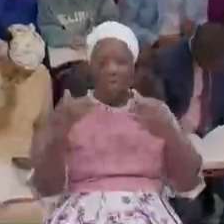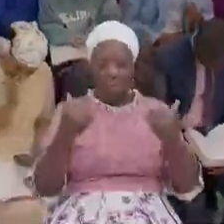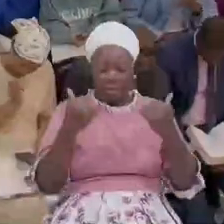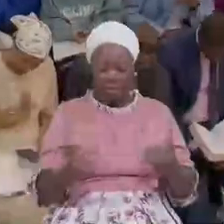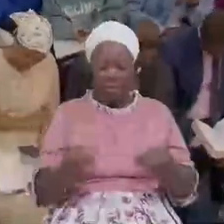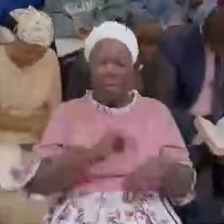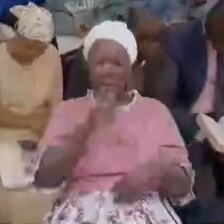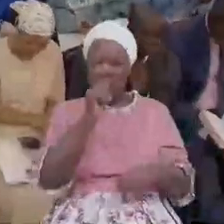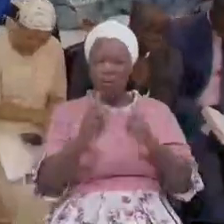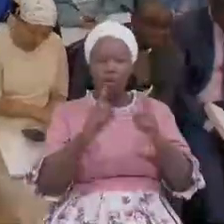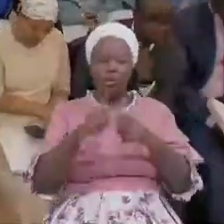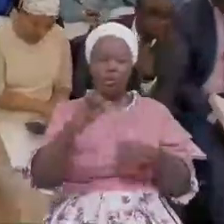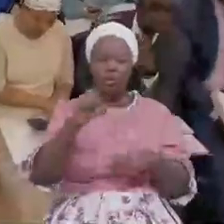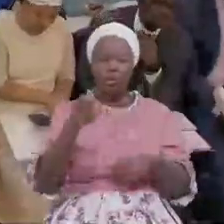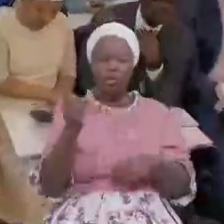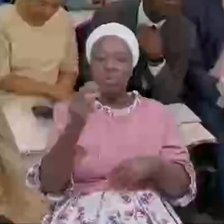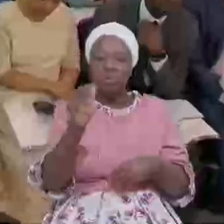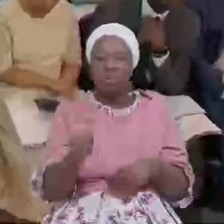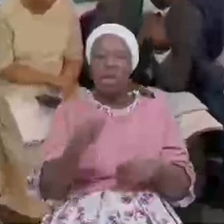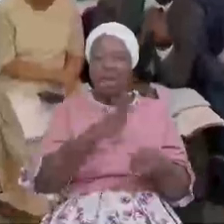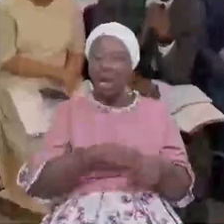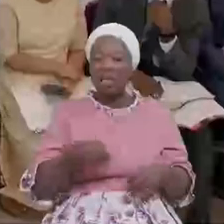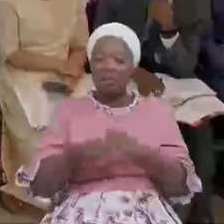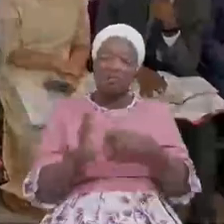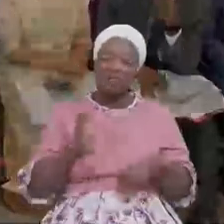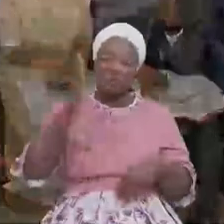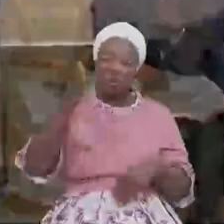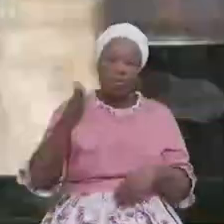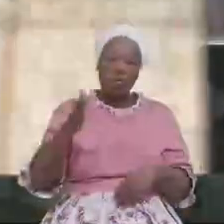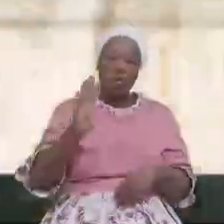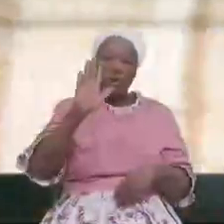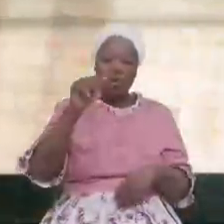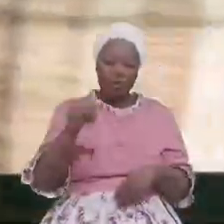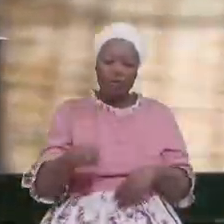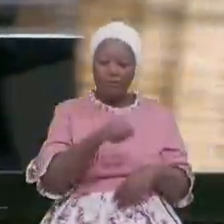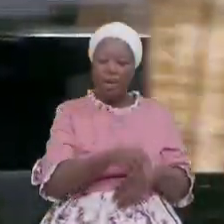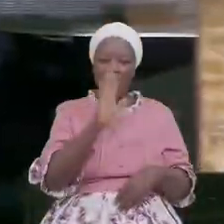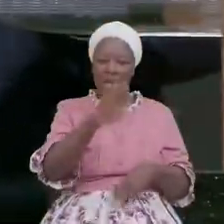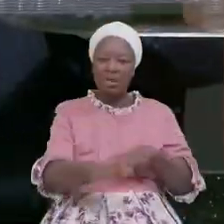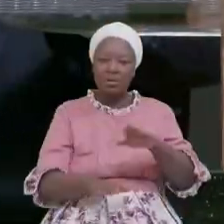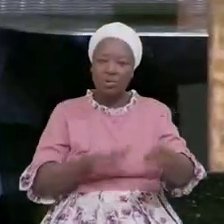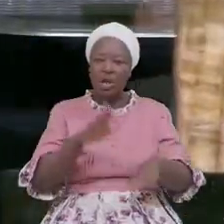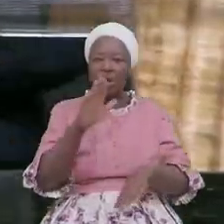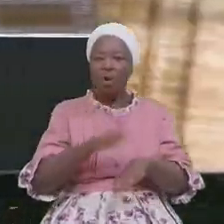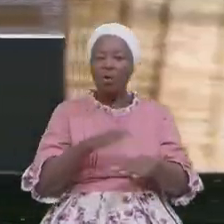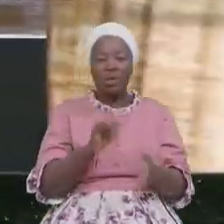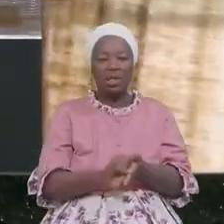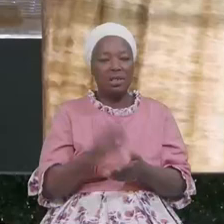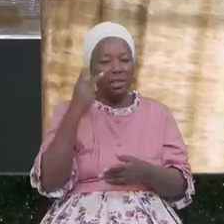parle, Josué, et l'avenir. Ton pied foulera. Voyons le verset